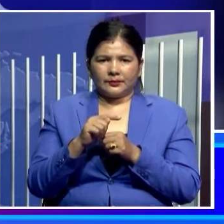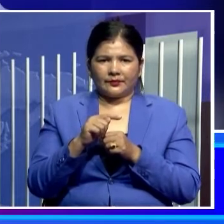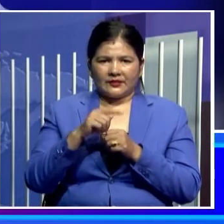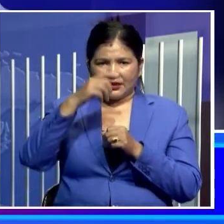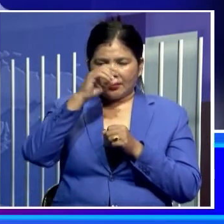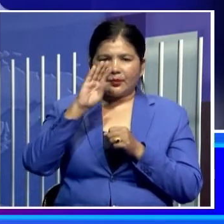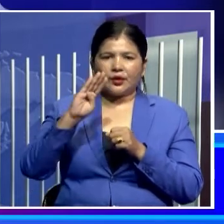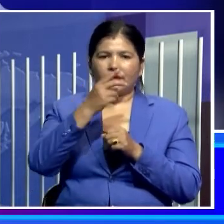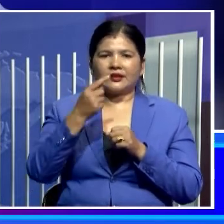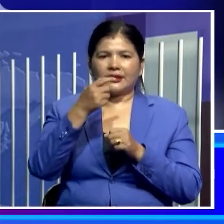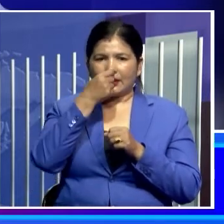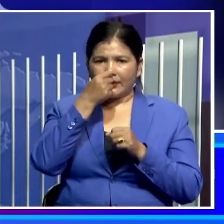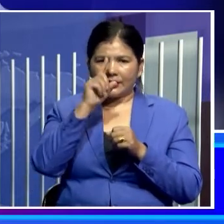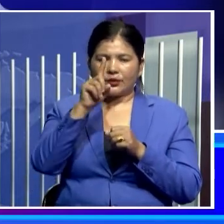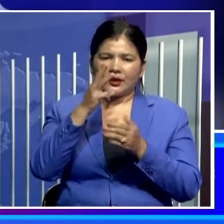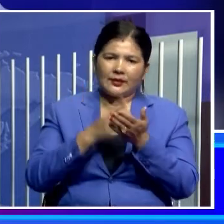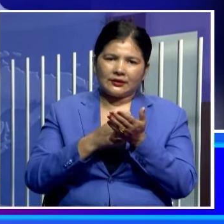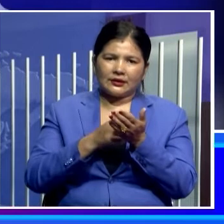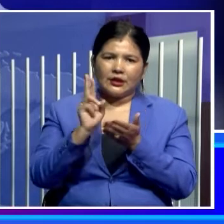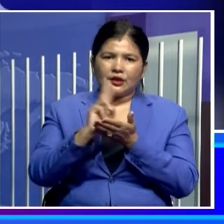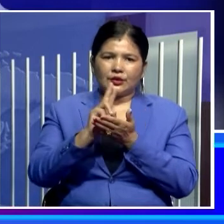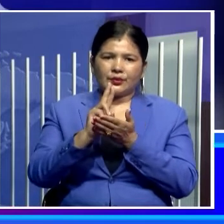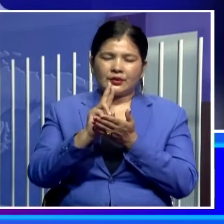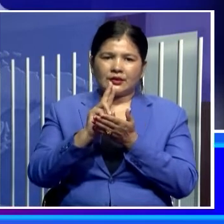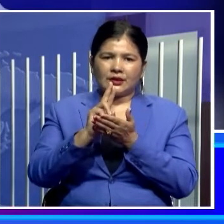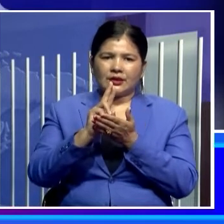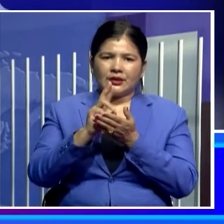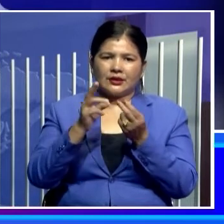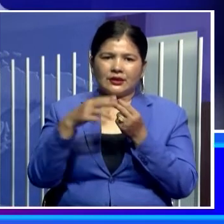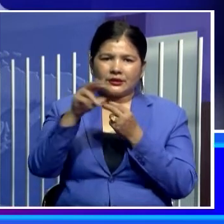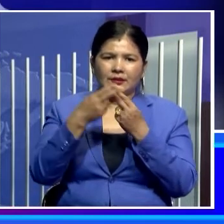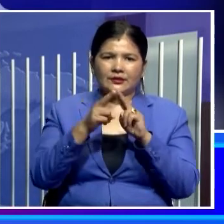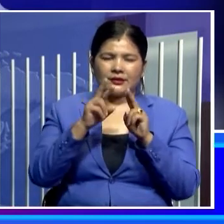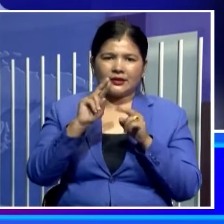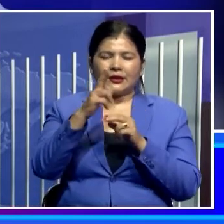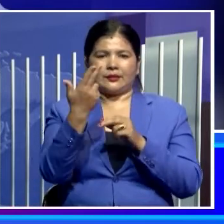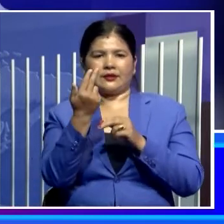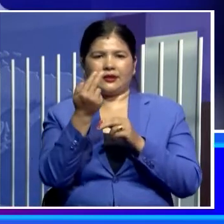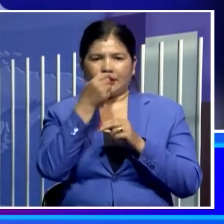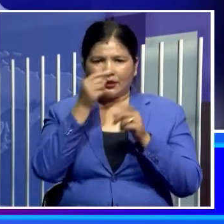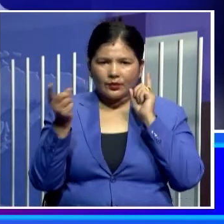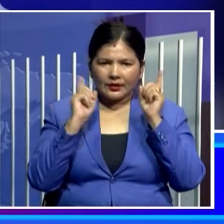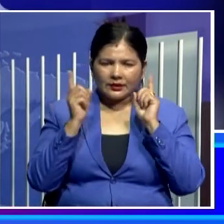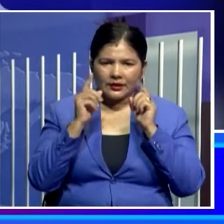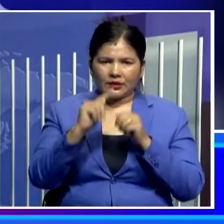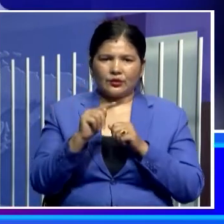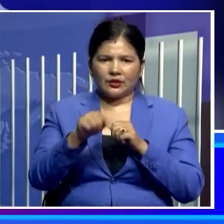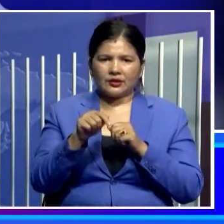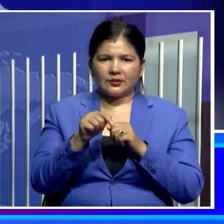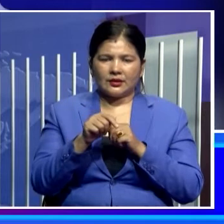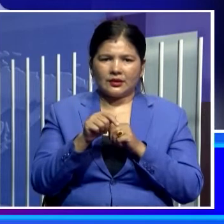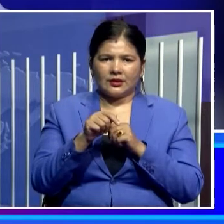बैजनाथ गाउँपालिकाको एउटा मात्र वडाको नतिजा सार्वजनिक भएको छ भने राप्ती सोनारी गाउँपालिकाको अहिलेसम्म